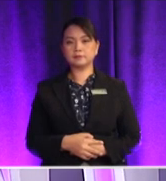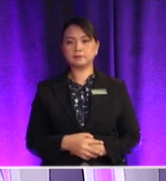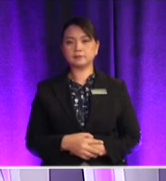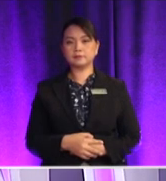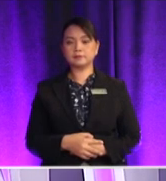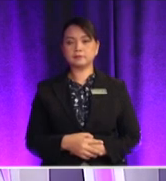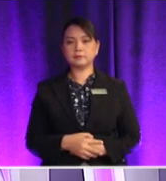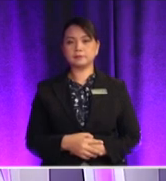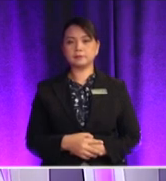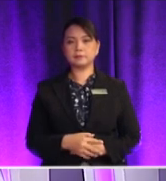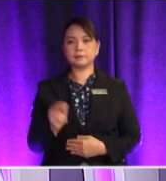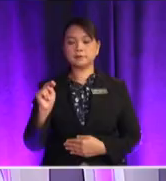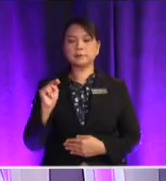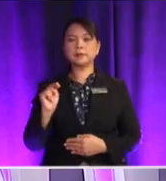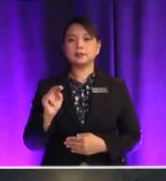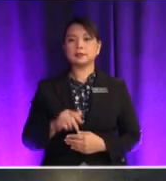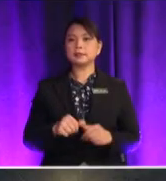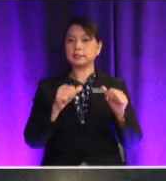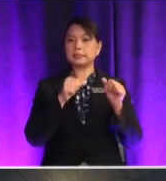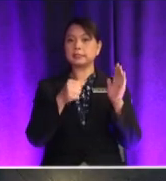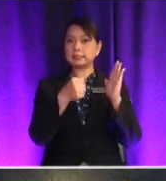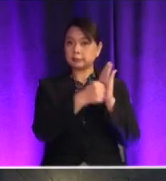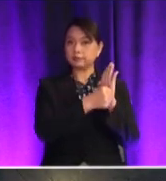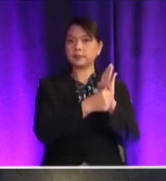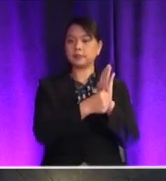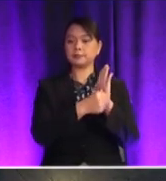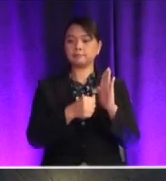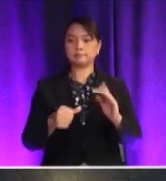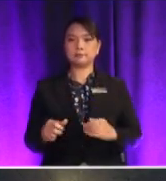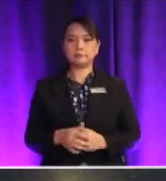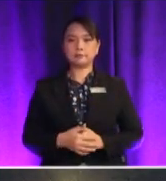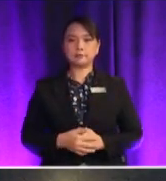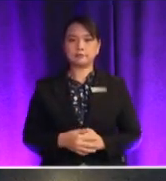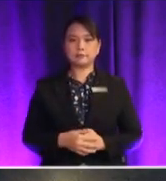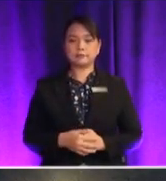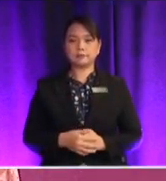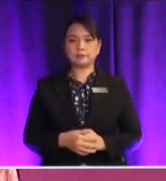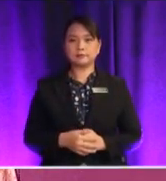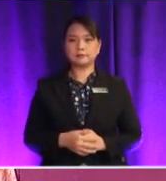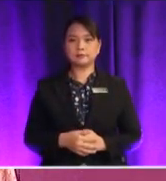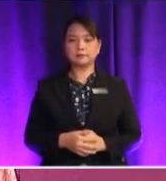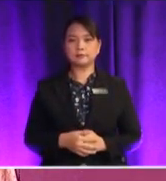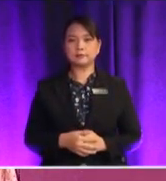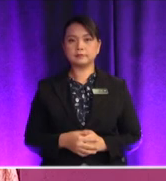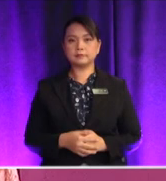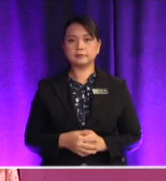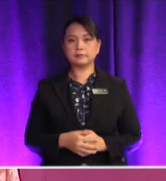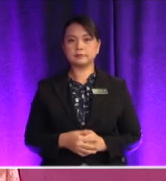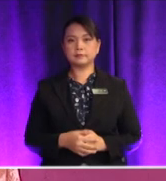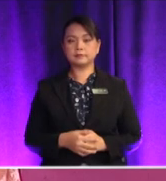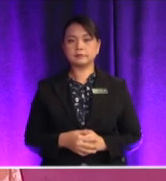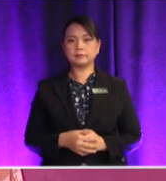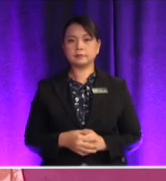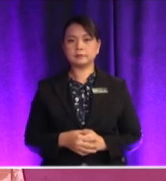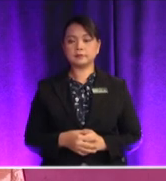ya. Okey, kita teruskan cikgu. Okey, kita teruskan ya. Okey, sebelum kita masuk kepada bahagian pengenalan dahulu. Okey,